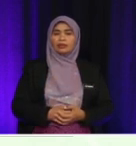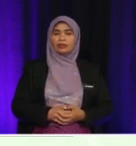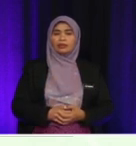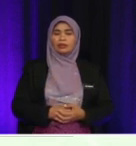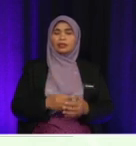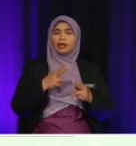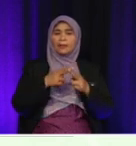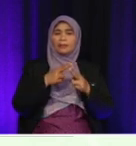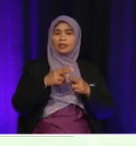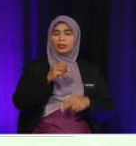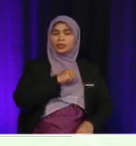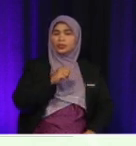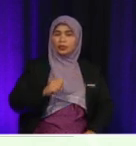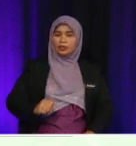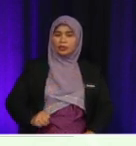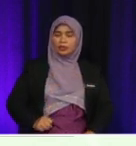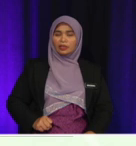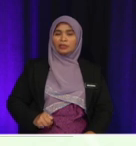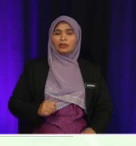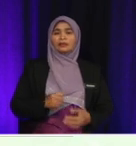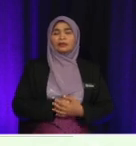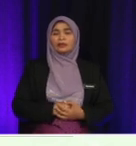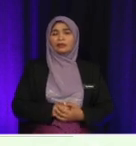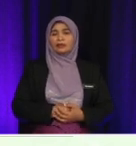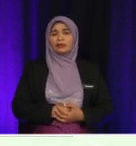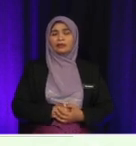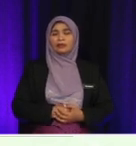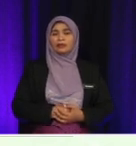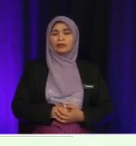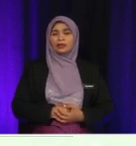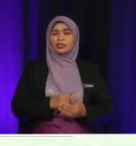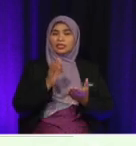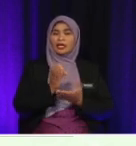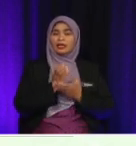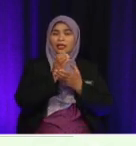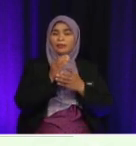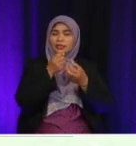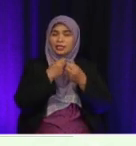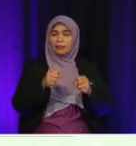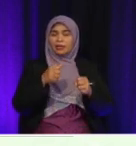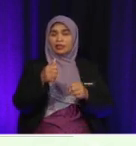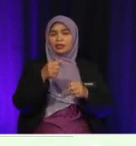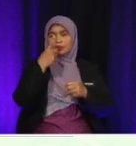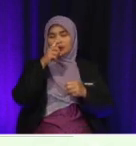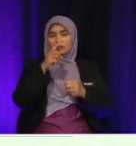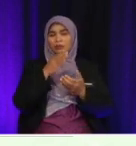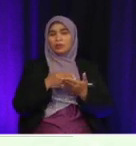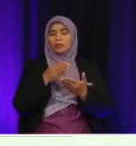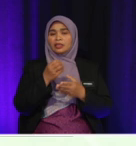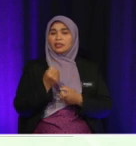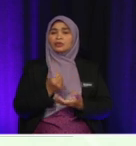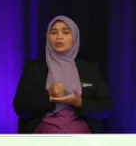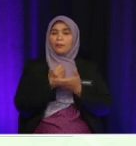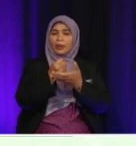sultan uthmaniah yang terkenal dan inialah soalan kebat cadangkan persiapan anda untuk memberi sumbangan kepada